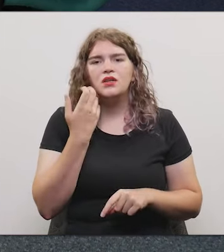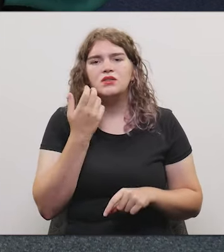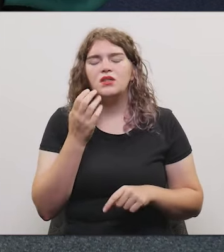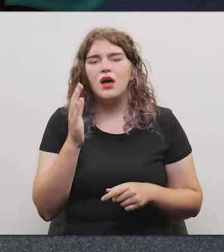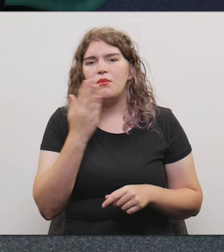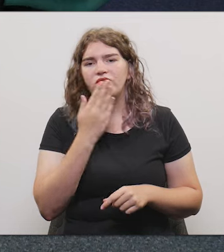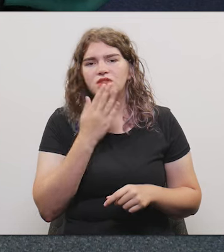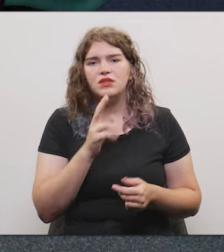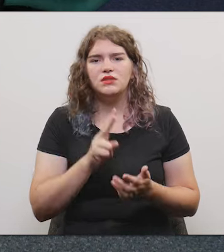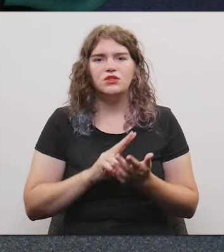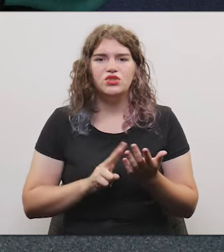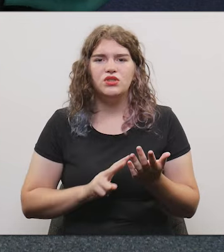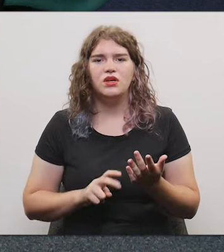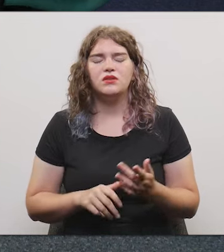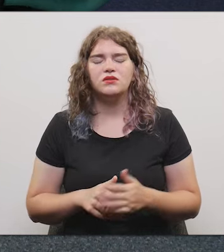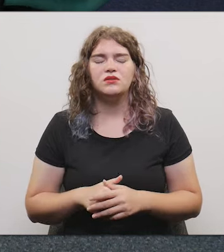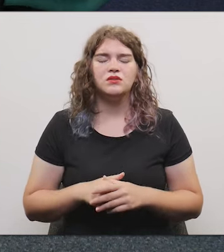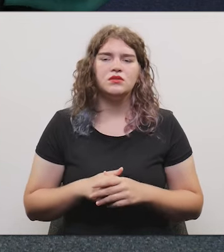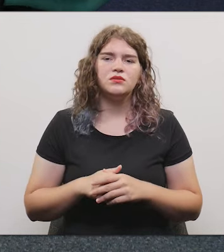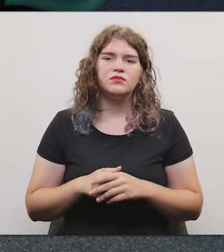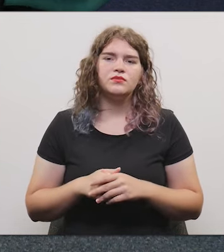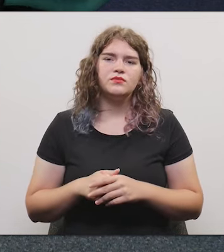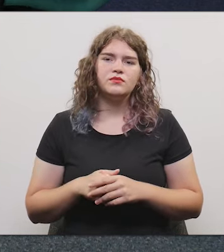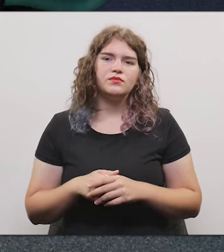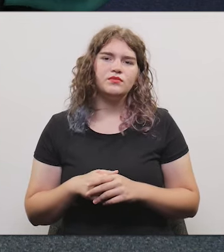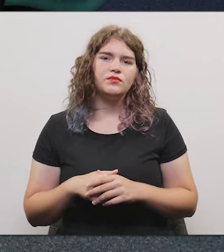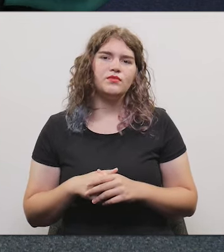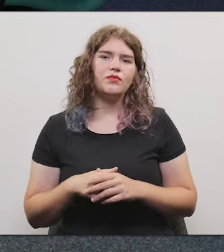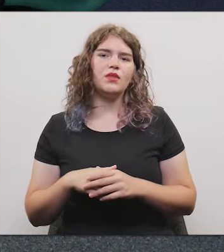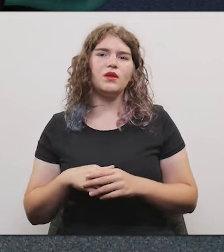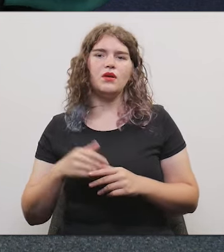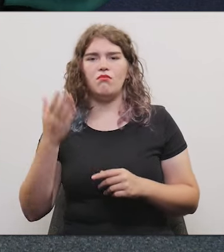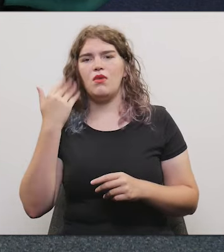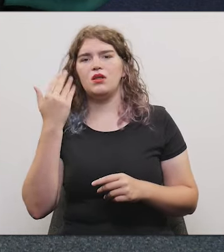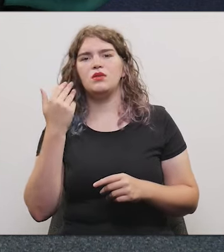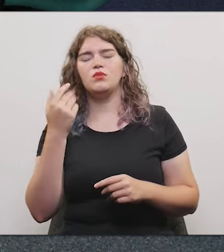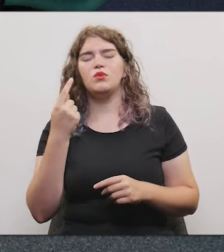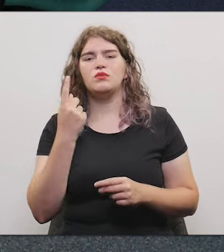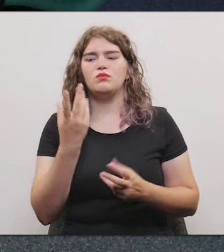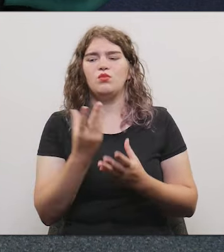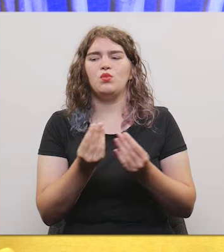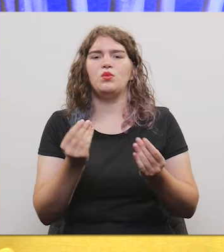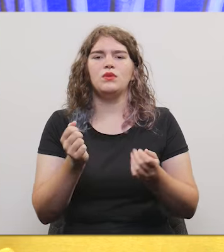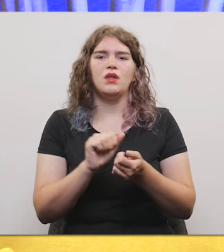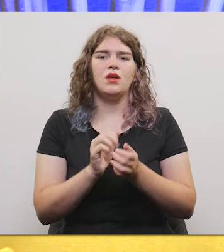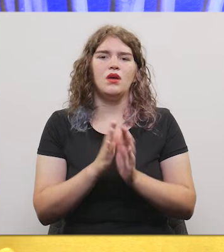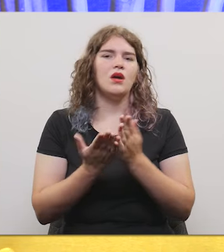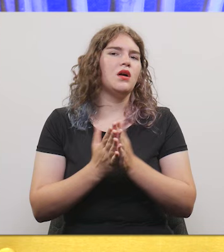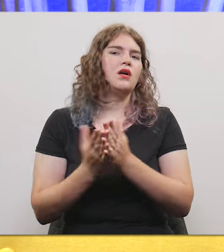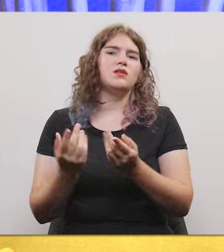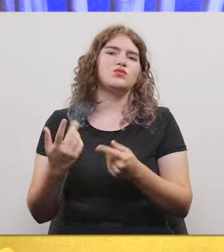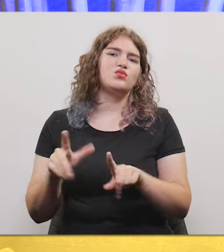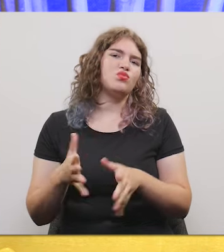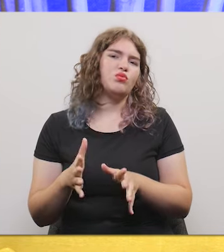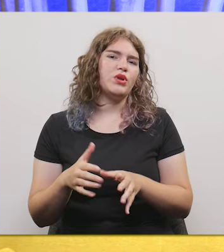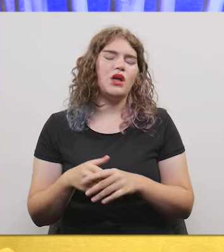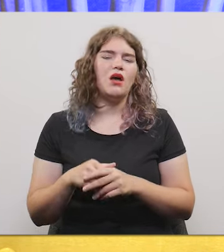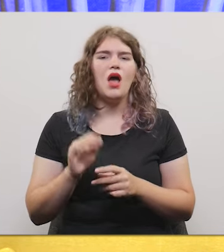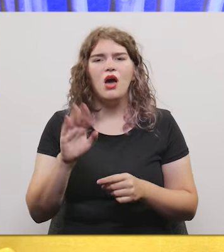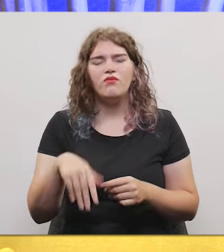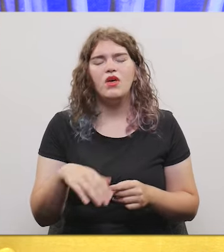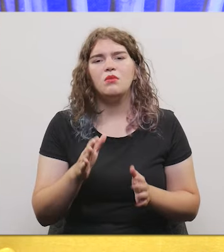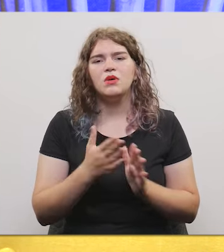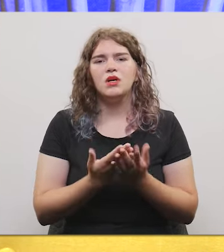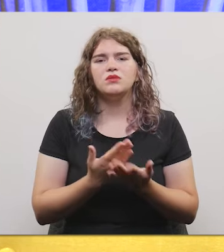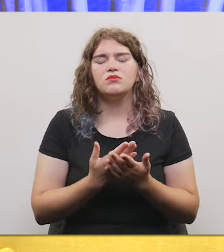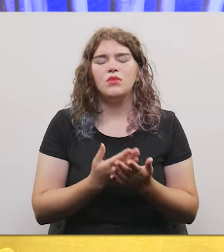Dar odată ce am învățat să citesc, pe vremea aceea nu erau foarte multe cărți. Aveam anumite cărți pentru